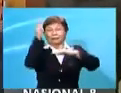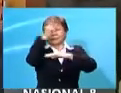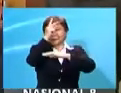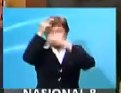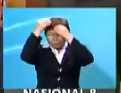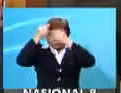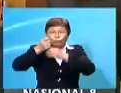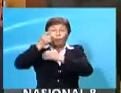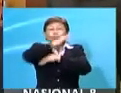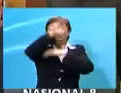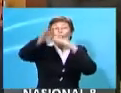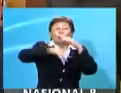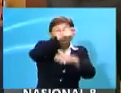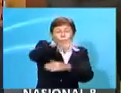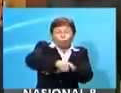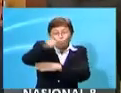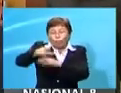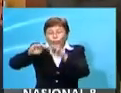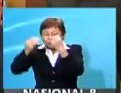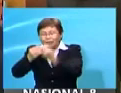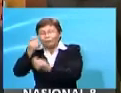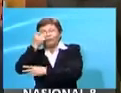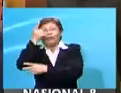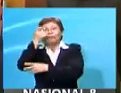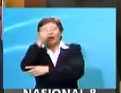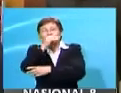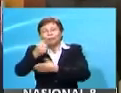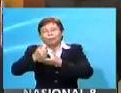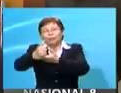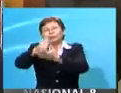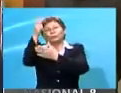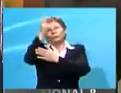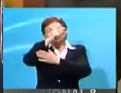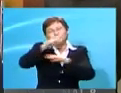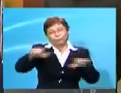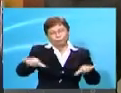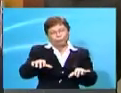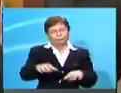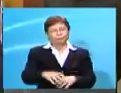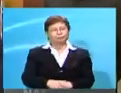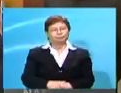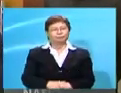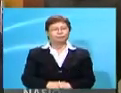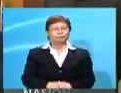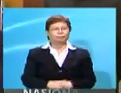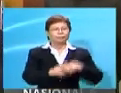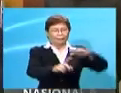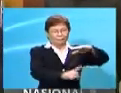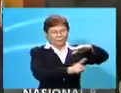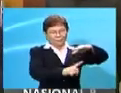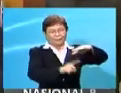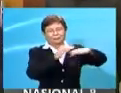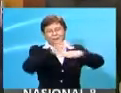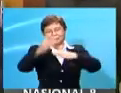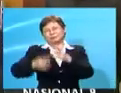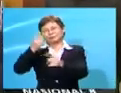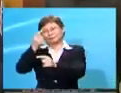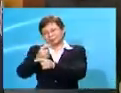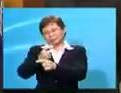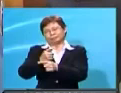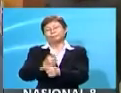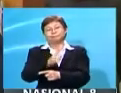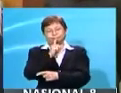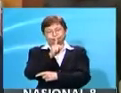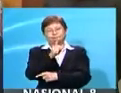dapat difahami oleh masyarakat dan membantu kerajaan untuk melaksanakan dasar-dasar yang telah pun ditetapkan dan